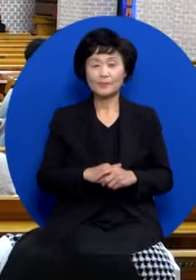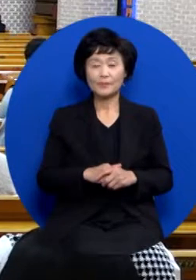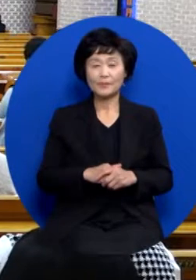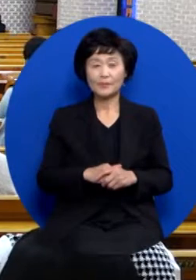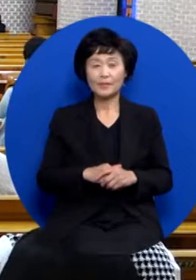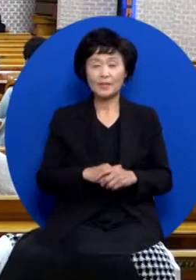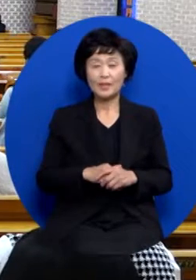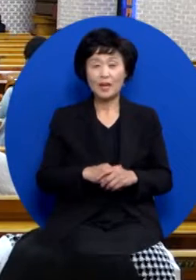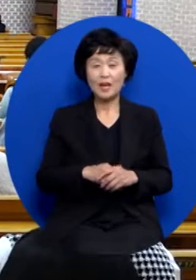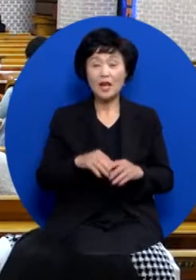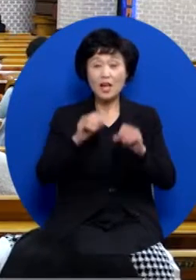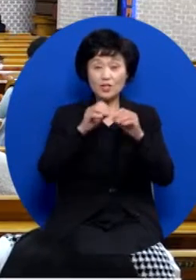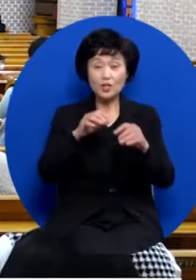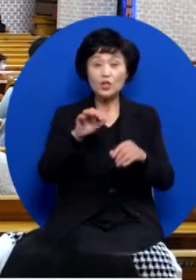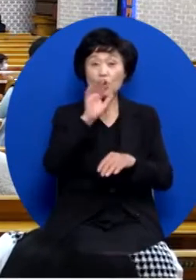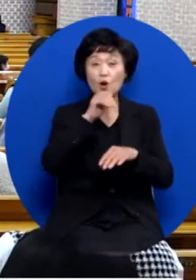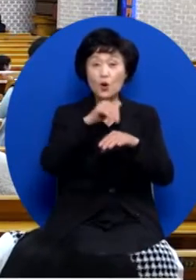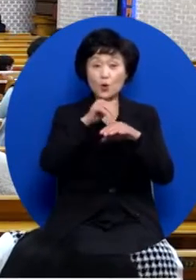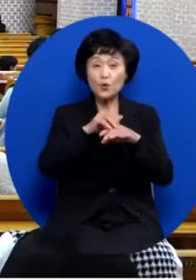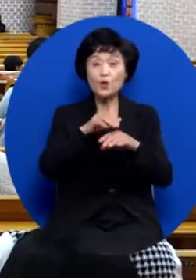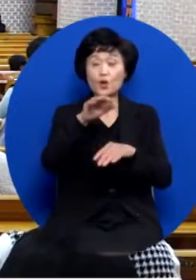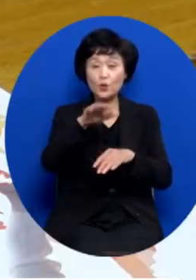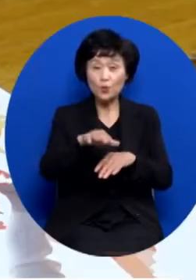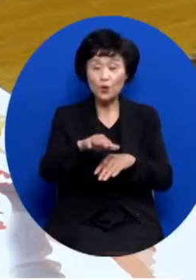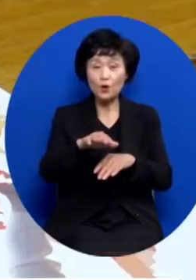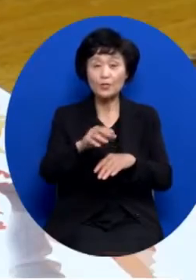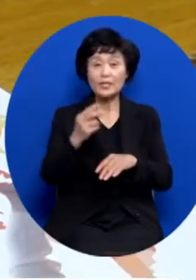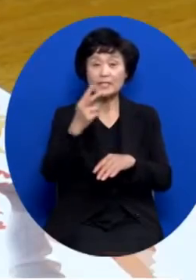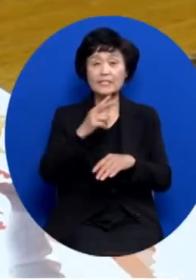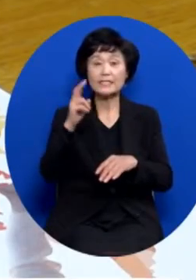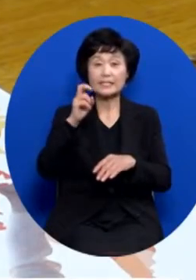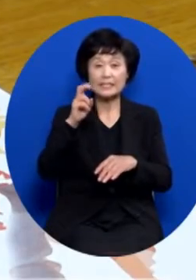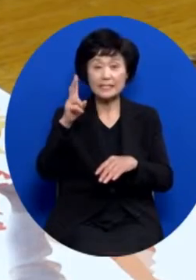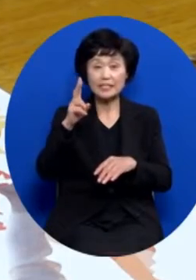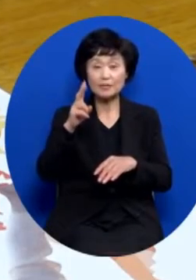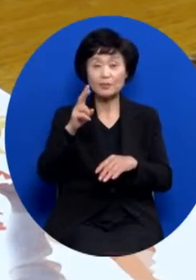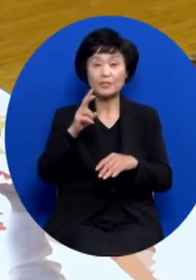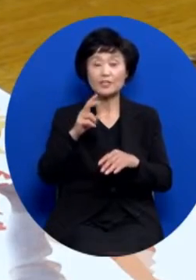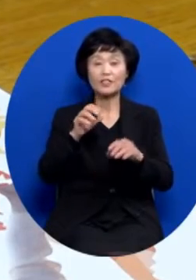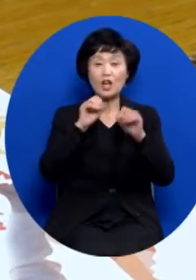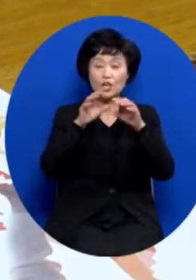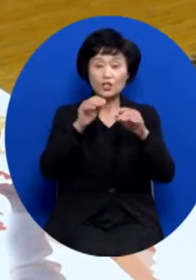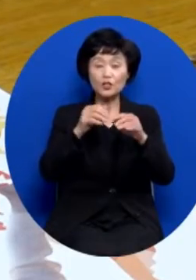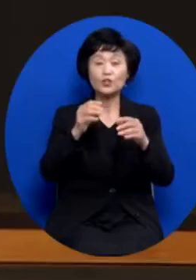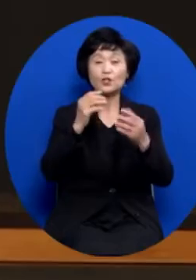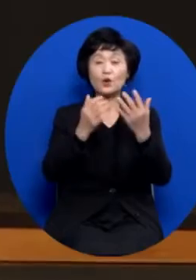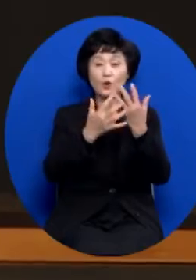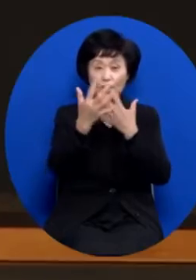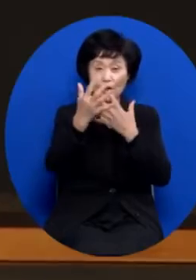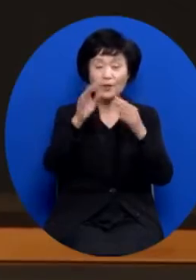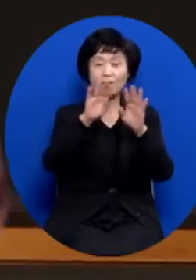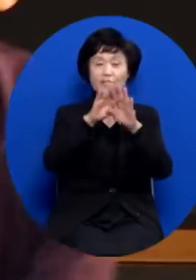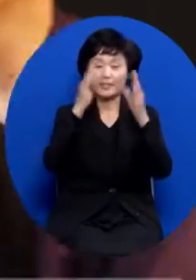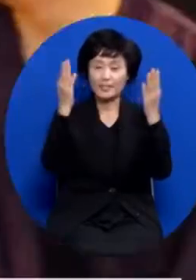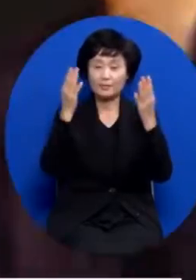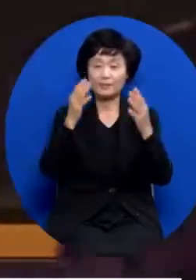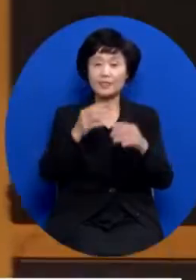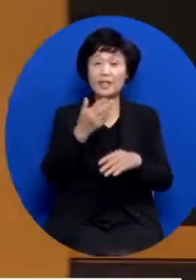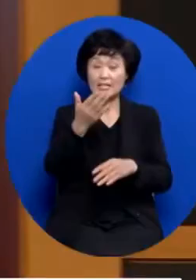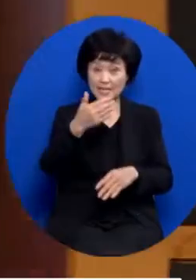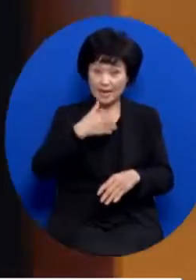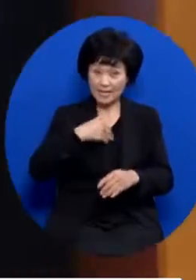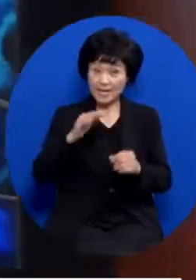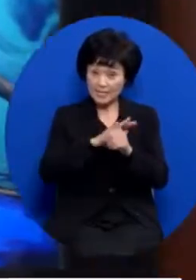모건대학교 선교훈련원이 2022 미션데이를 진행했습니다. 미션데이는 연단드림에서 준비한 뮤지컬 내가 날